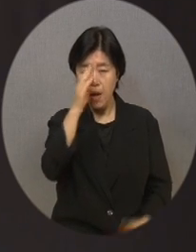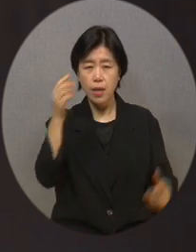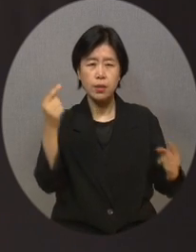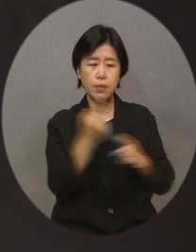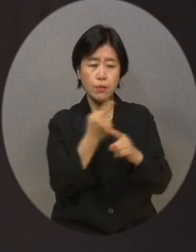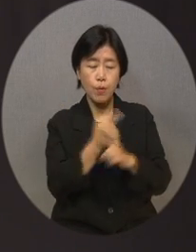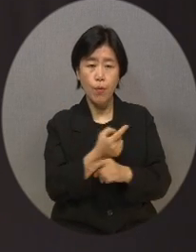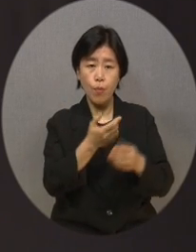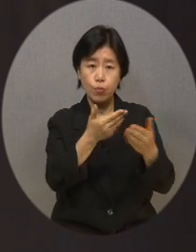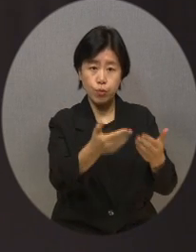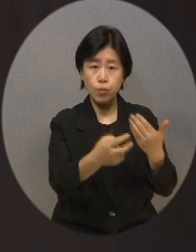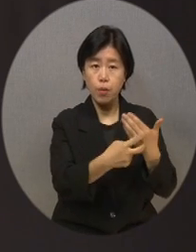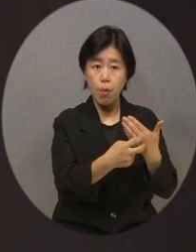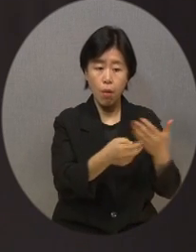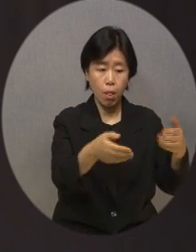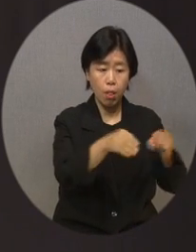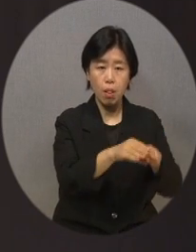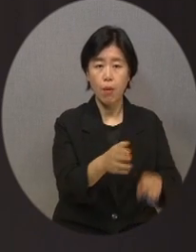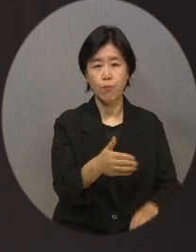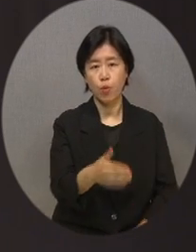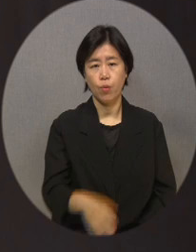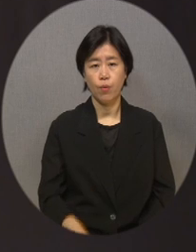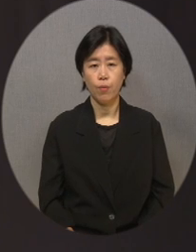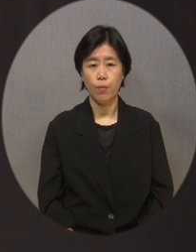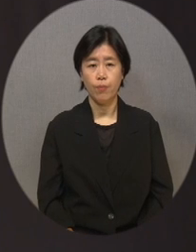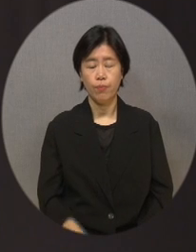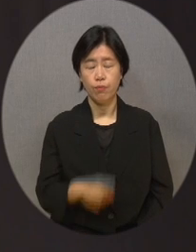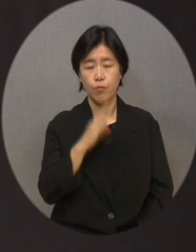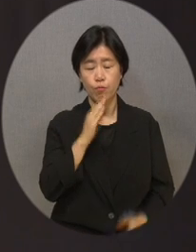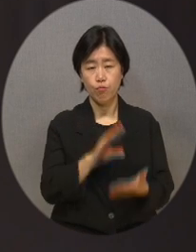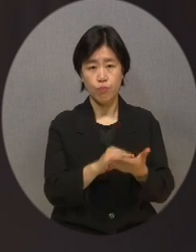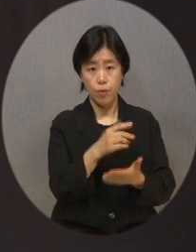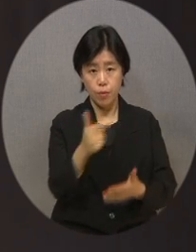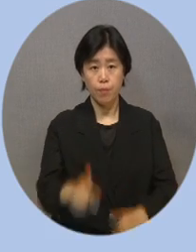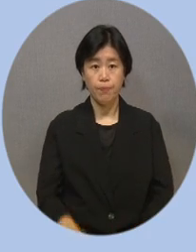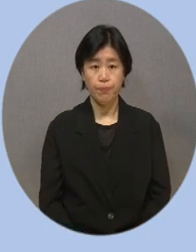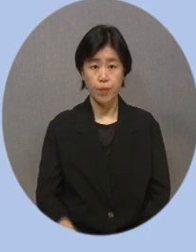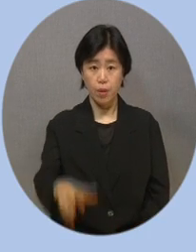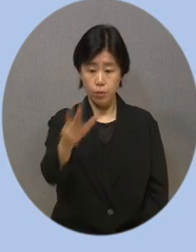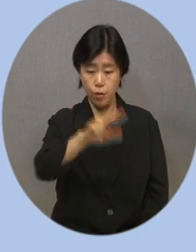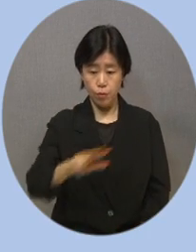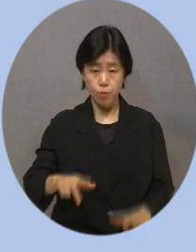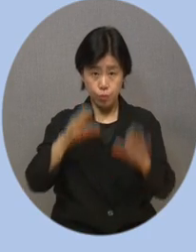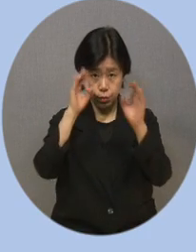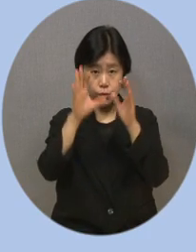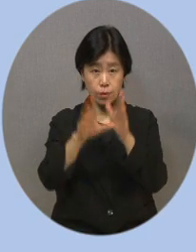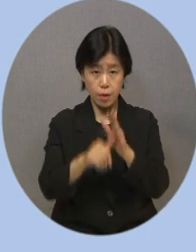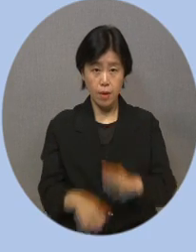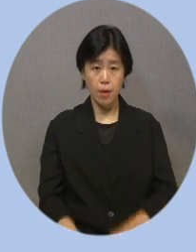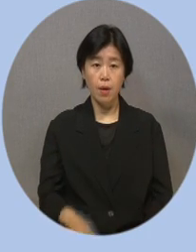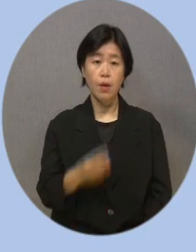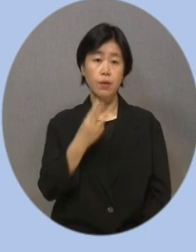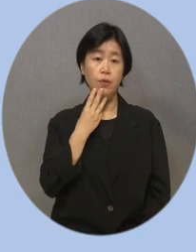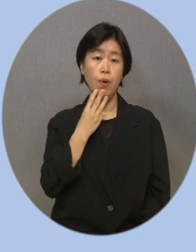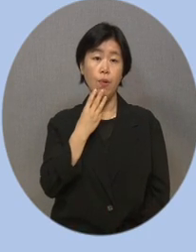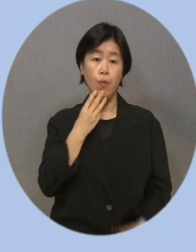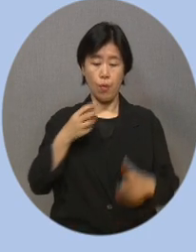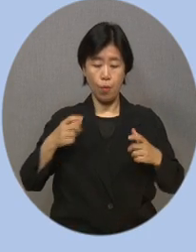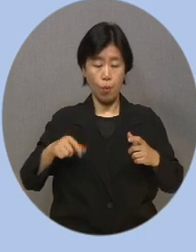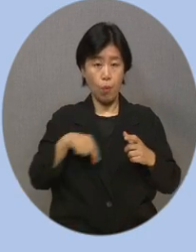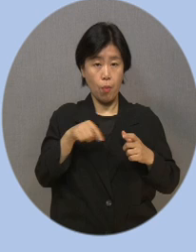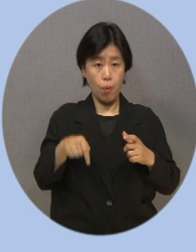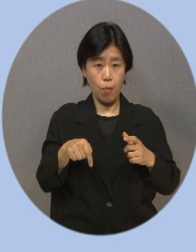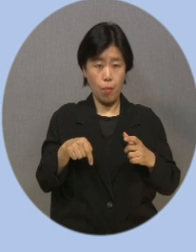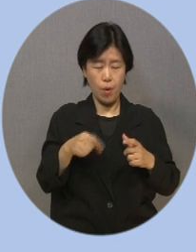병원이 없다는 것 자체가 굉장히 심각한 문제고, 이 전국적으로 놓고 보더라도 이 서울에 3급